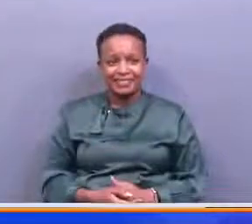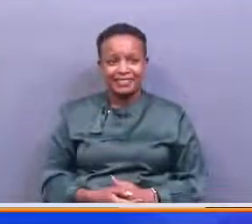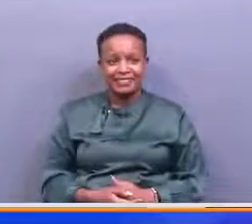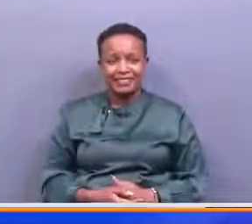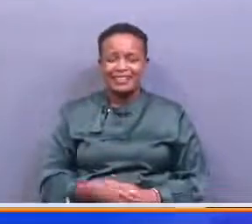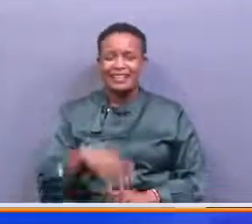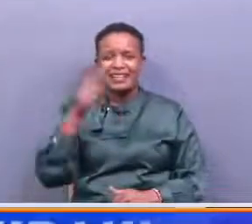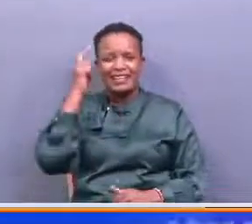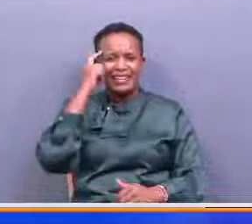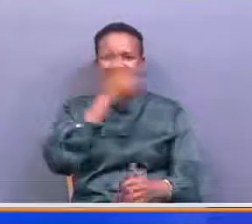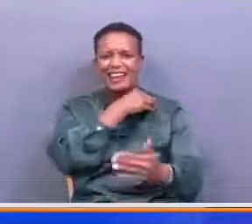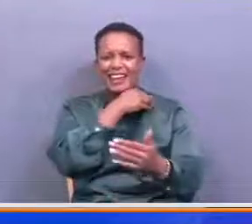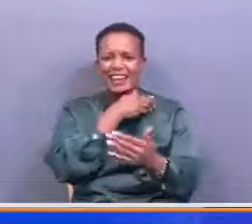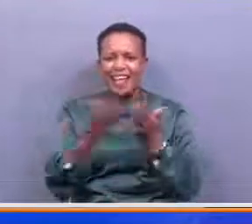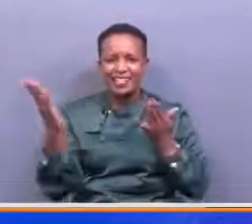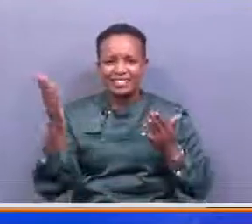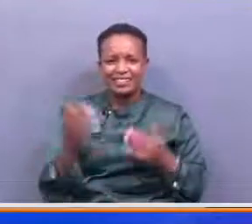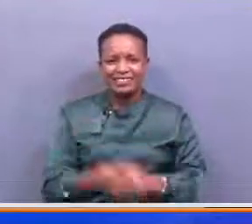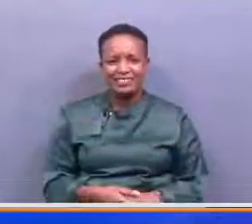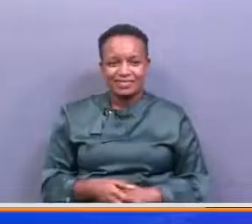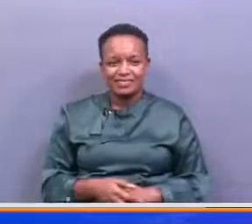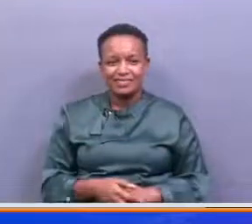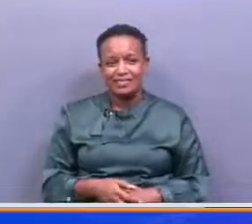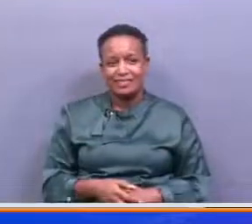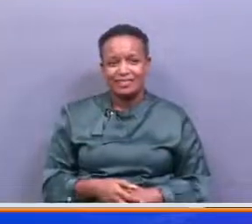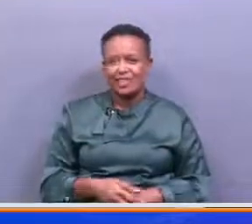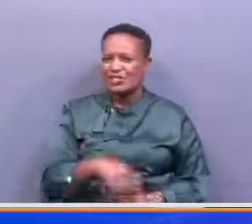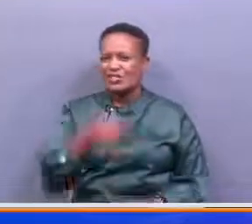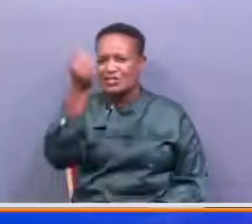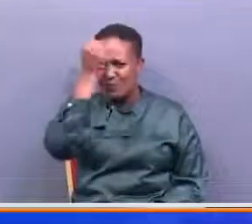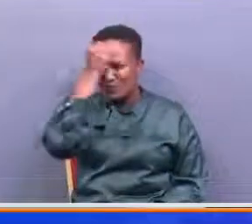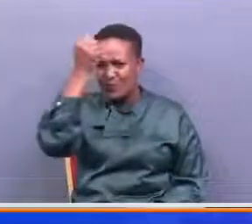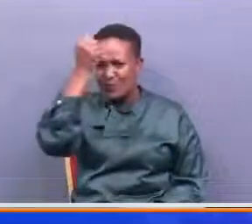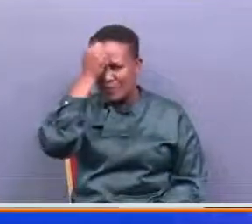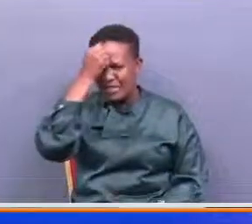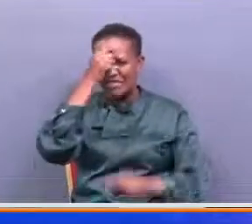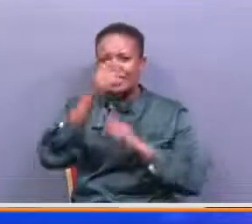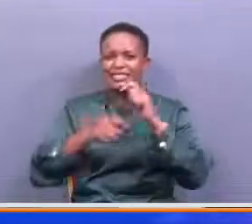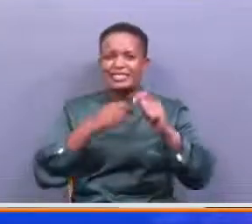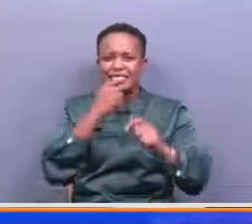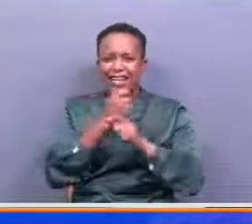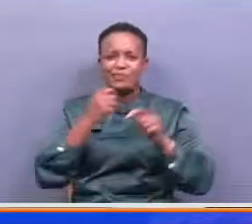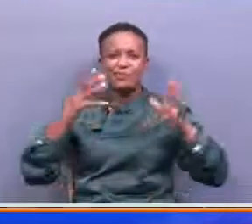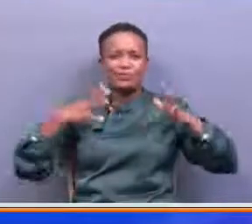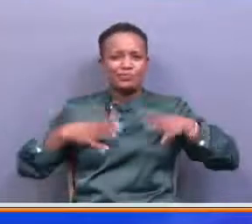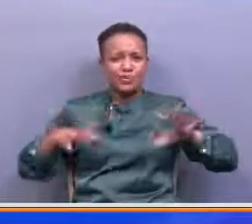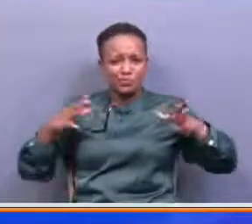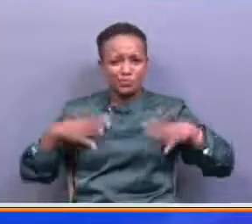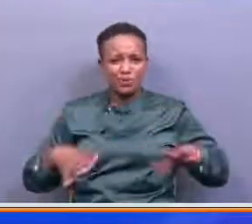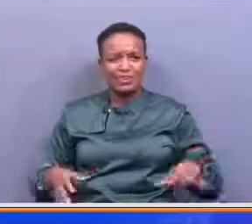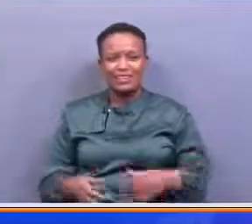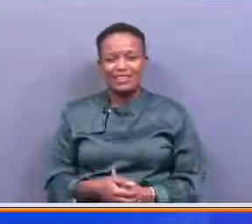Absolutely nothing. Useless type of people.